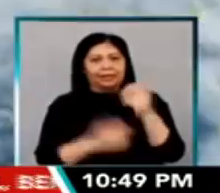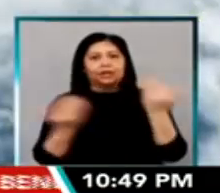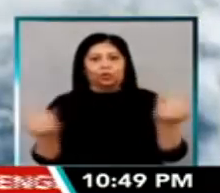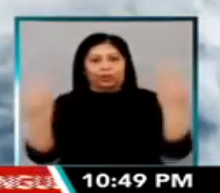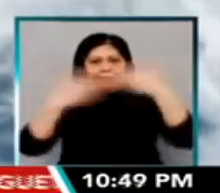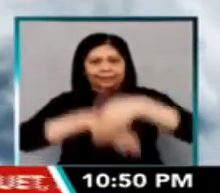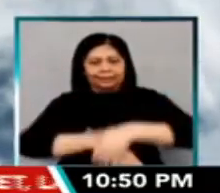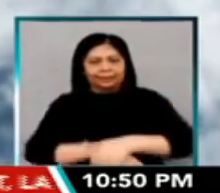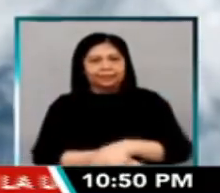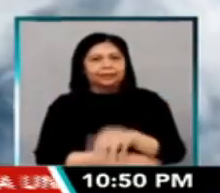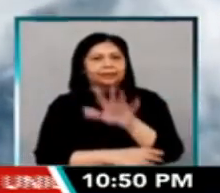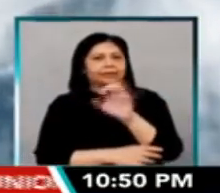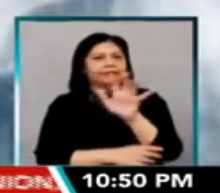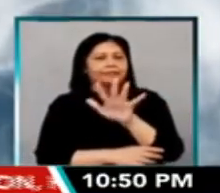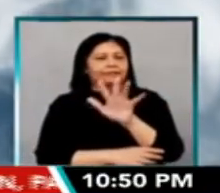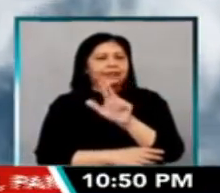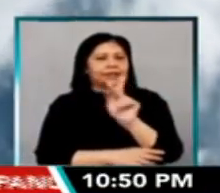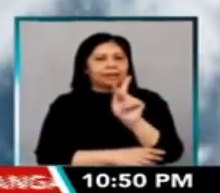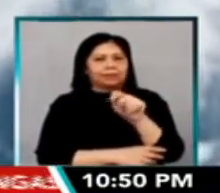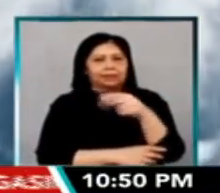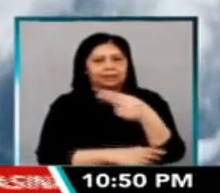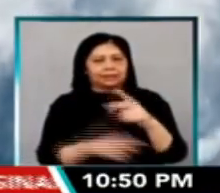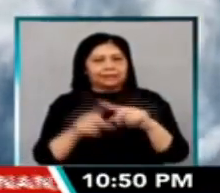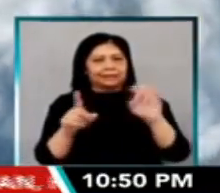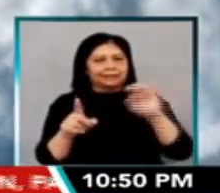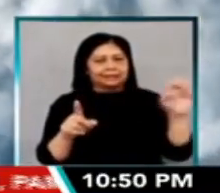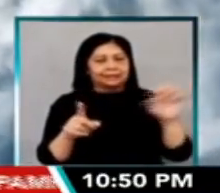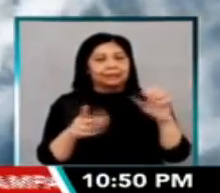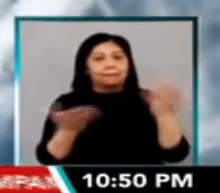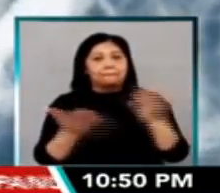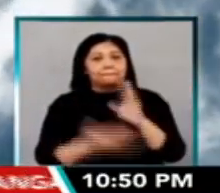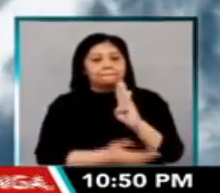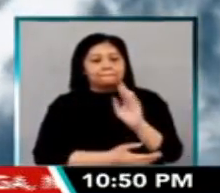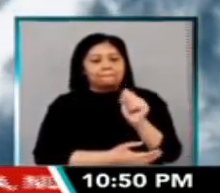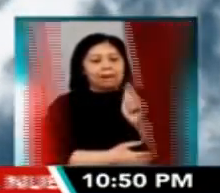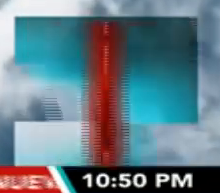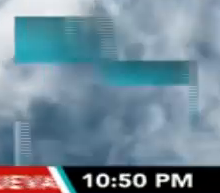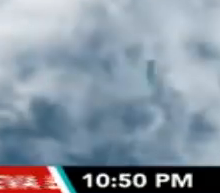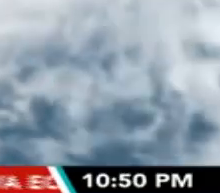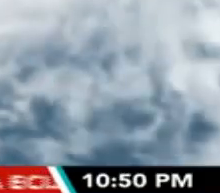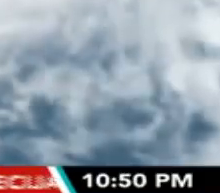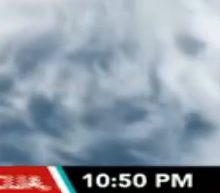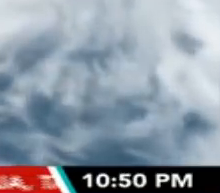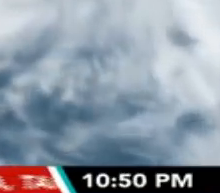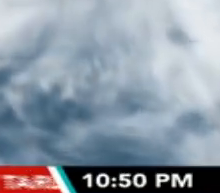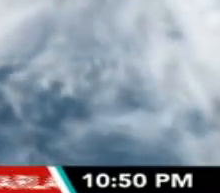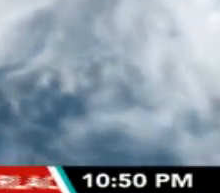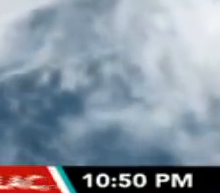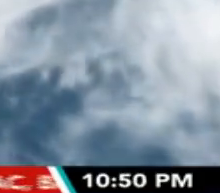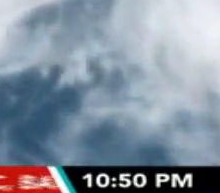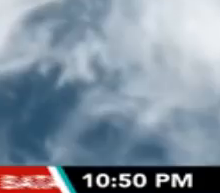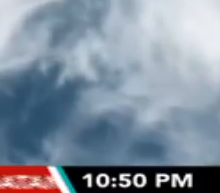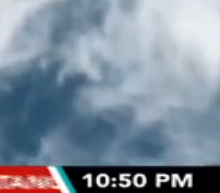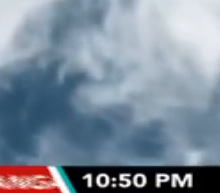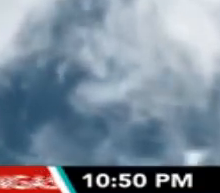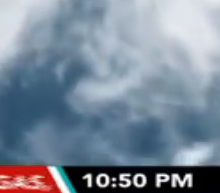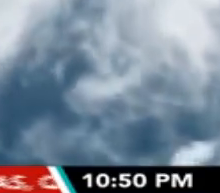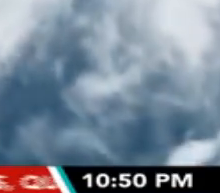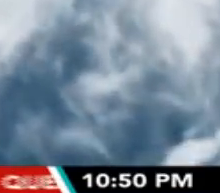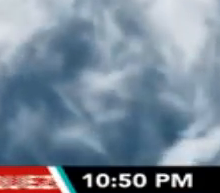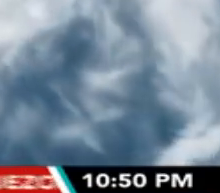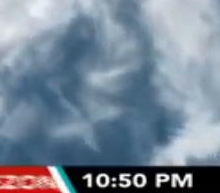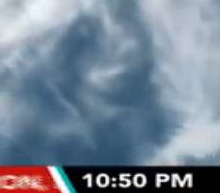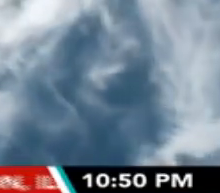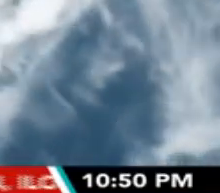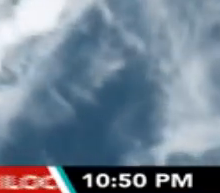550 kilometers east ng Baler Aurora ang Bagyong Kiko. May lakas ng hangin na 195 kilometers per hour